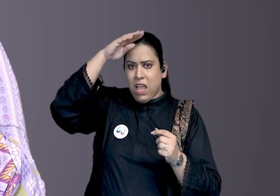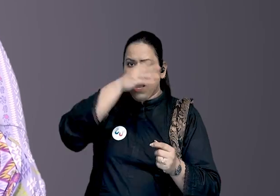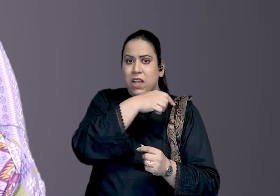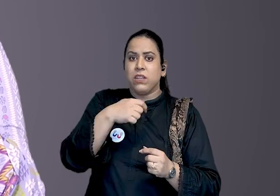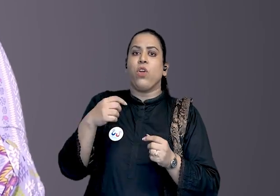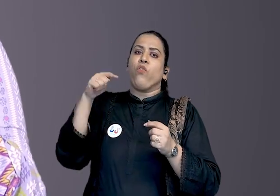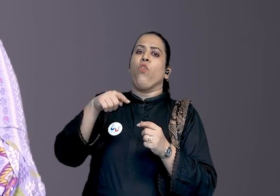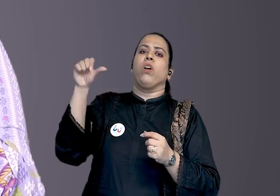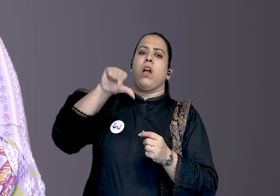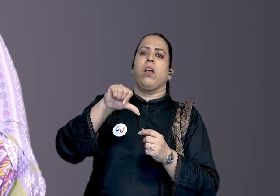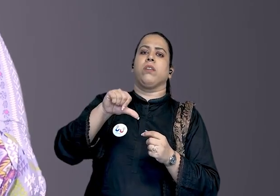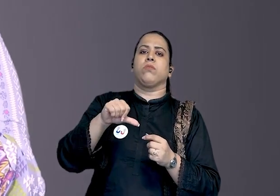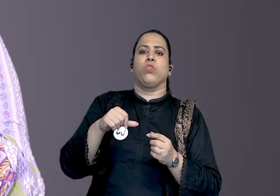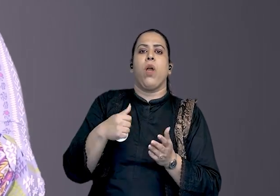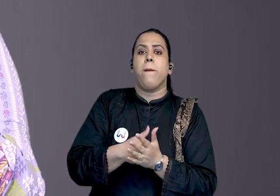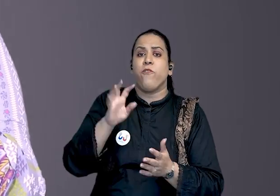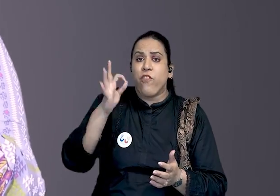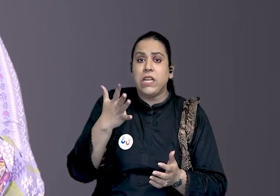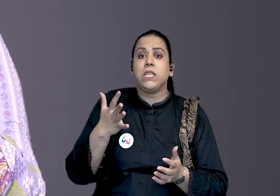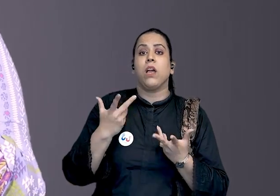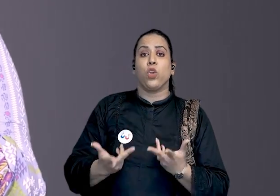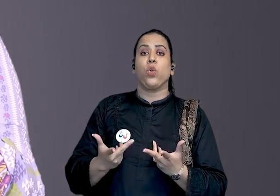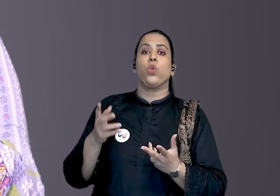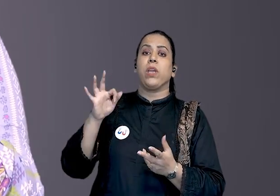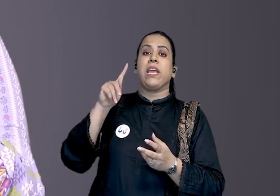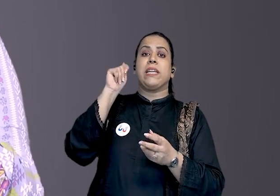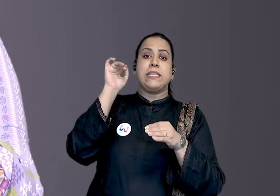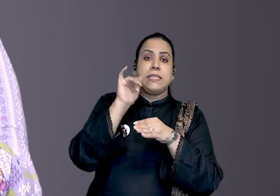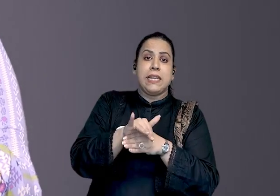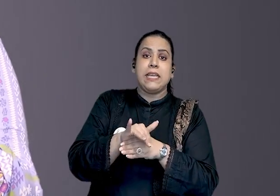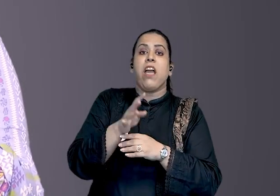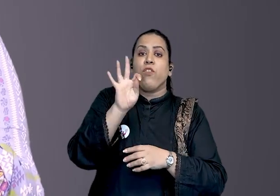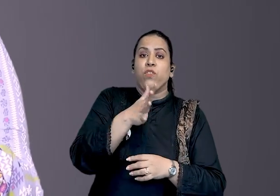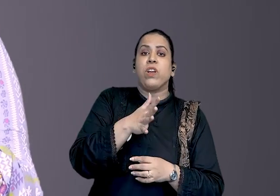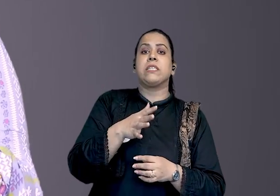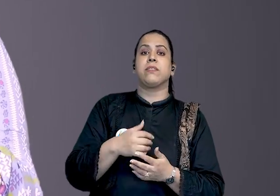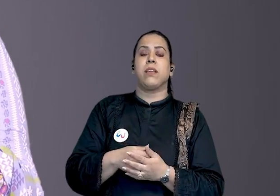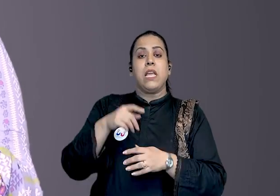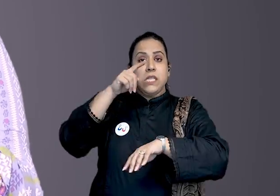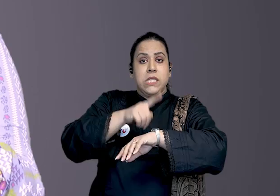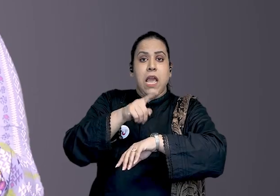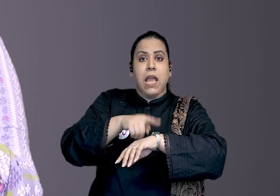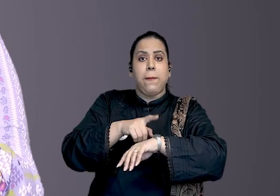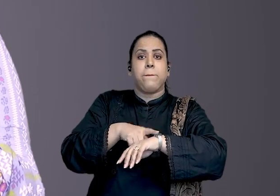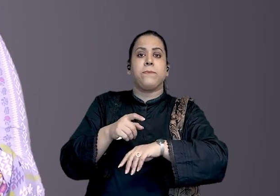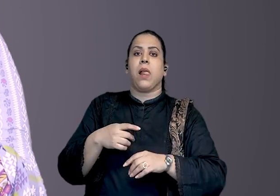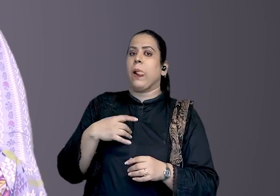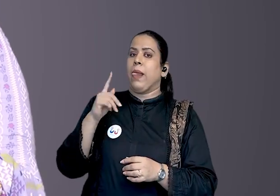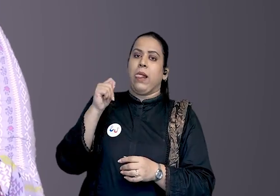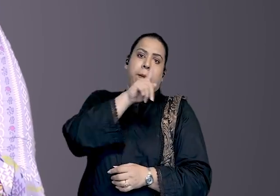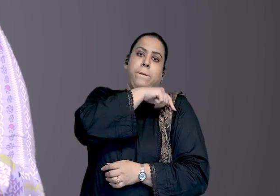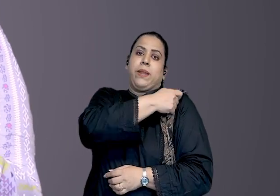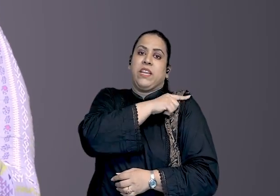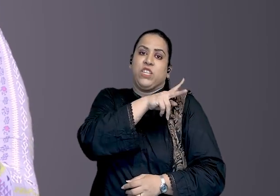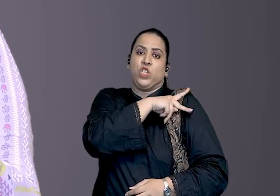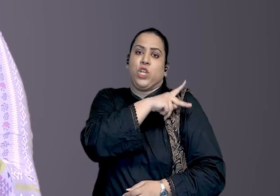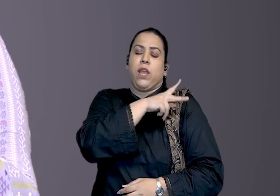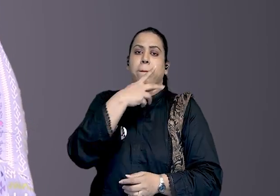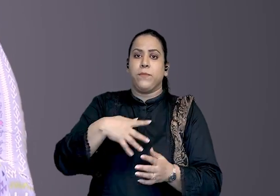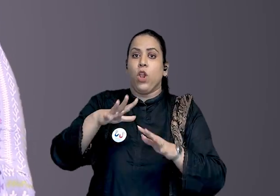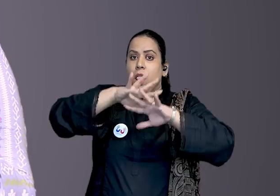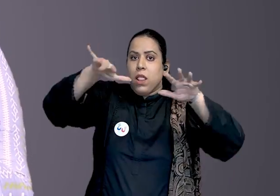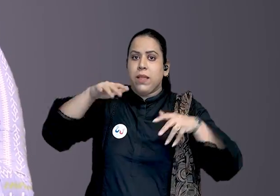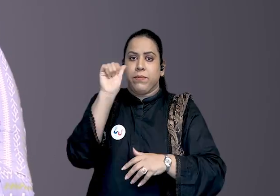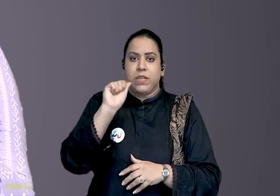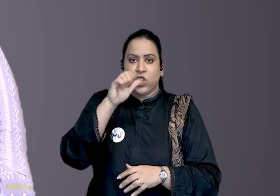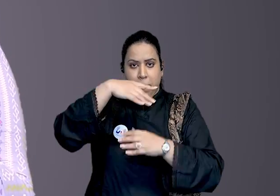ان آورز، تو اس کی وجہ سے ان کو اس ایک بہت بڑا رول پلے کیا یہ ٹیلی کمیونیکیشن کا جو سسٹم تھا جو انگریز